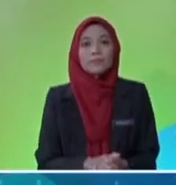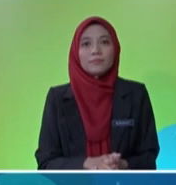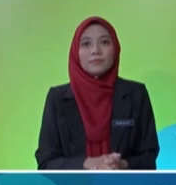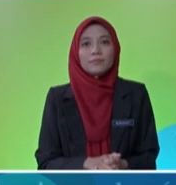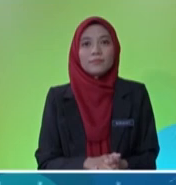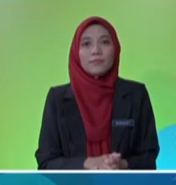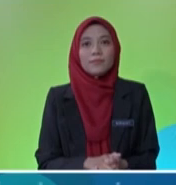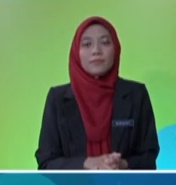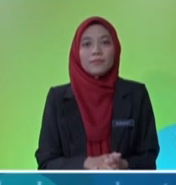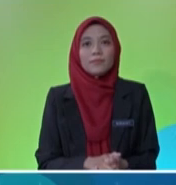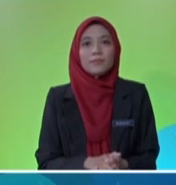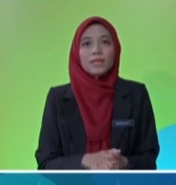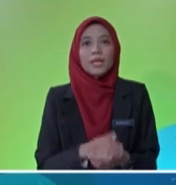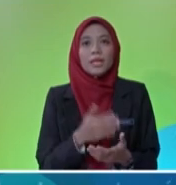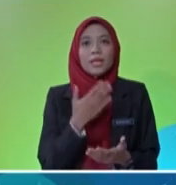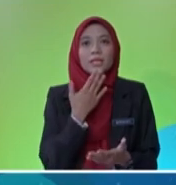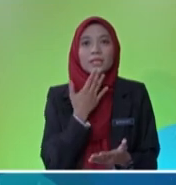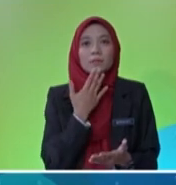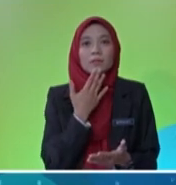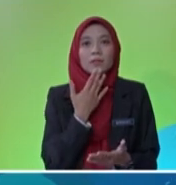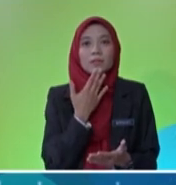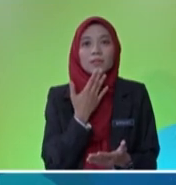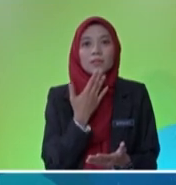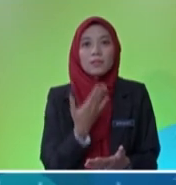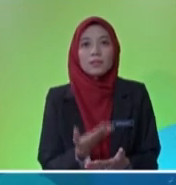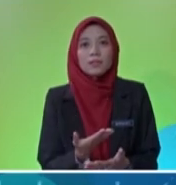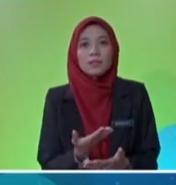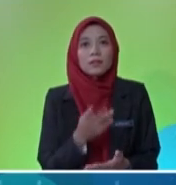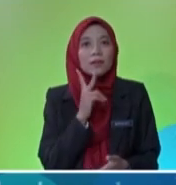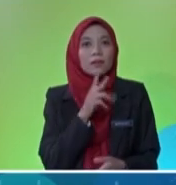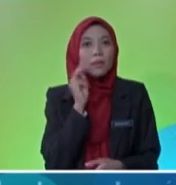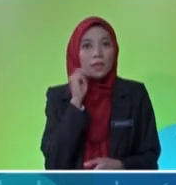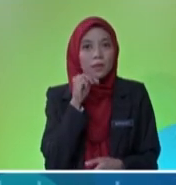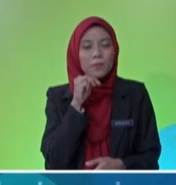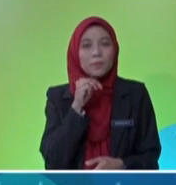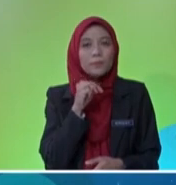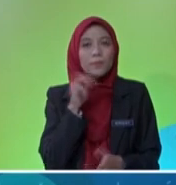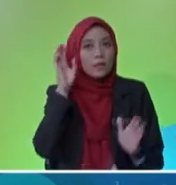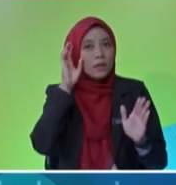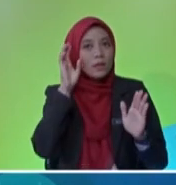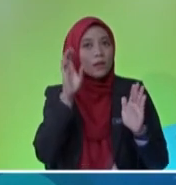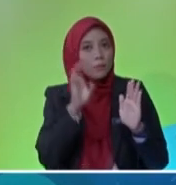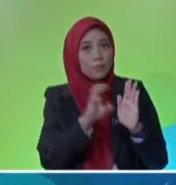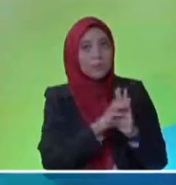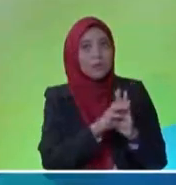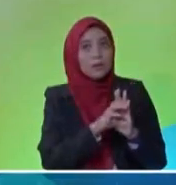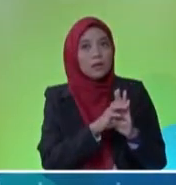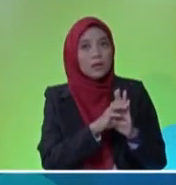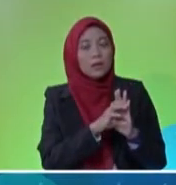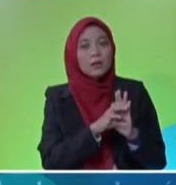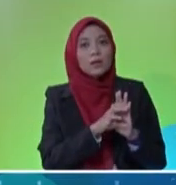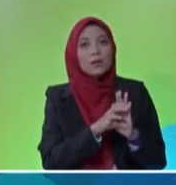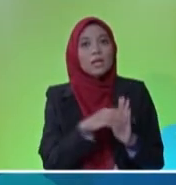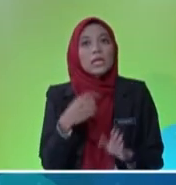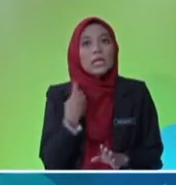Hai Terima Kasih Cikgu canidae nggak Mira berdasarkan gambar Hai berdasarkan